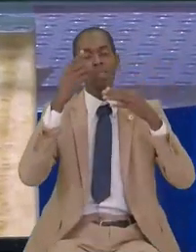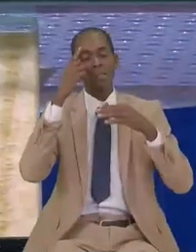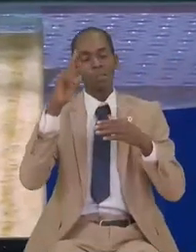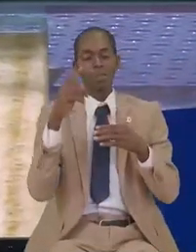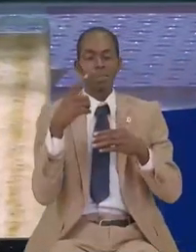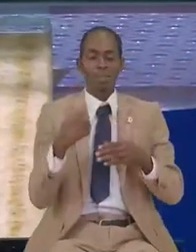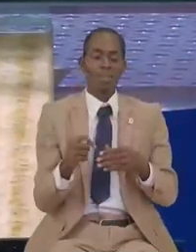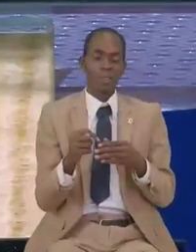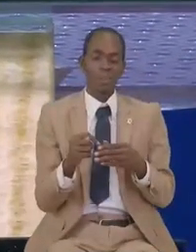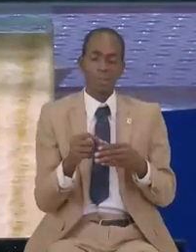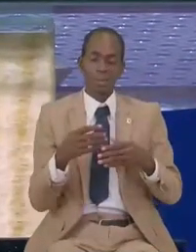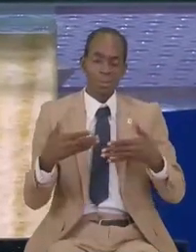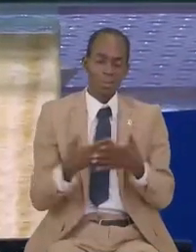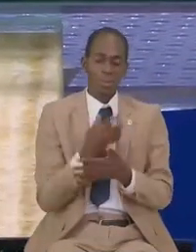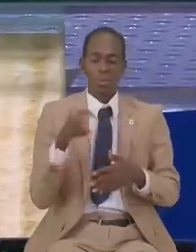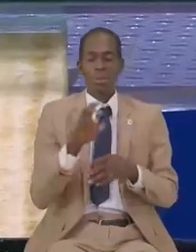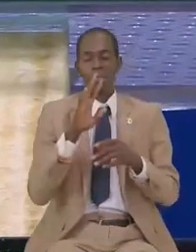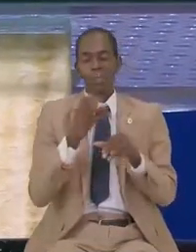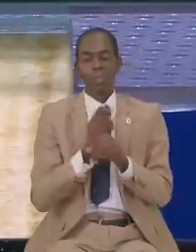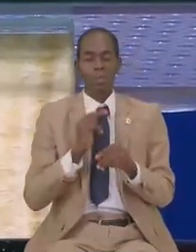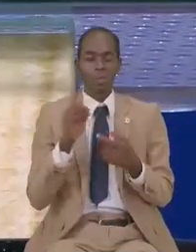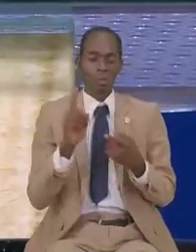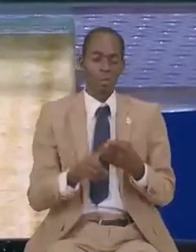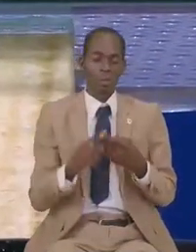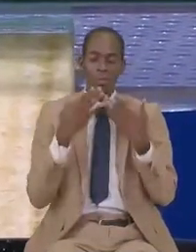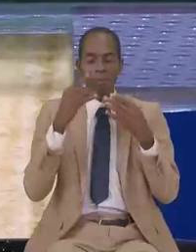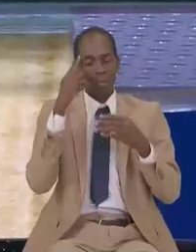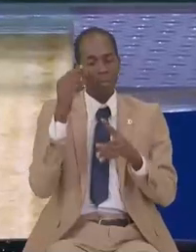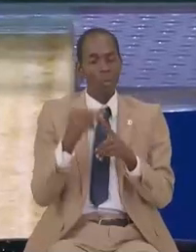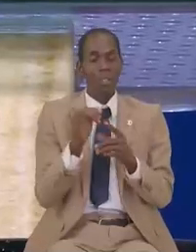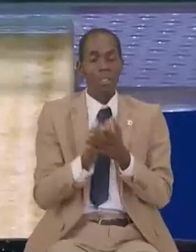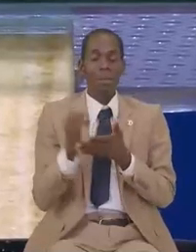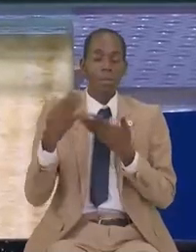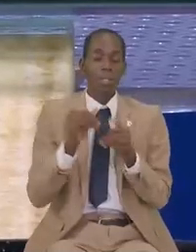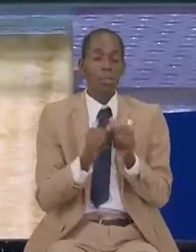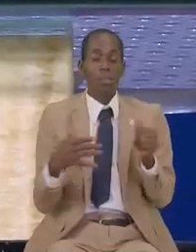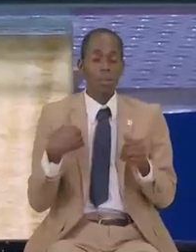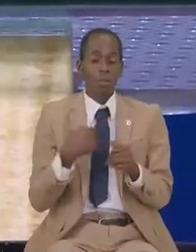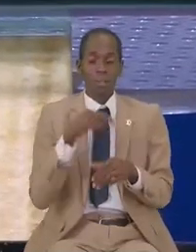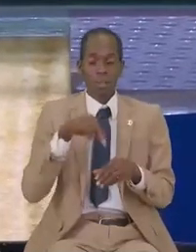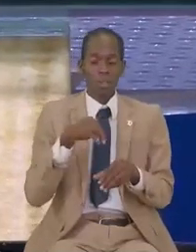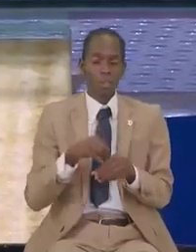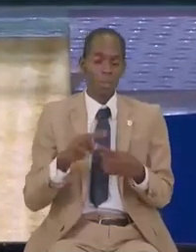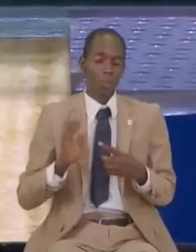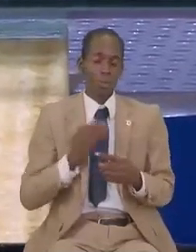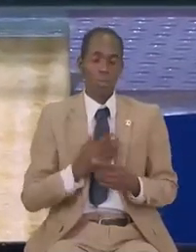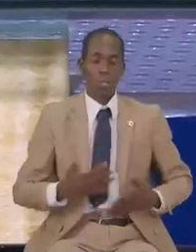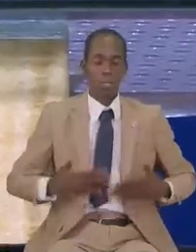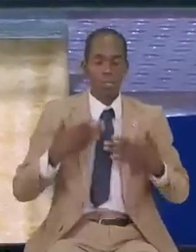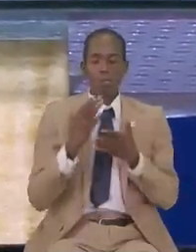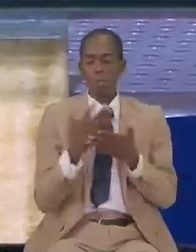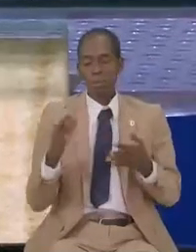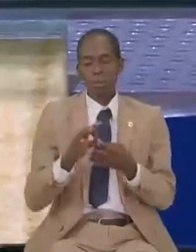nouveau voyage que tu nous fais prendre. Merci pour ta parole qui apporte tout ce dont on a besoin dans la vie. Quelque chose